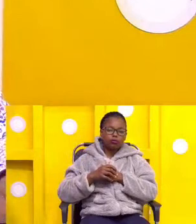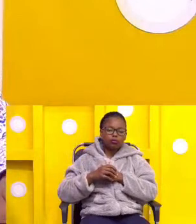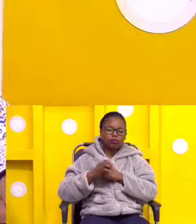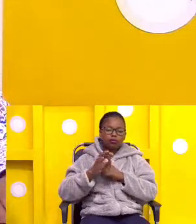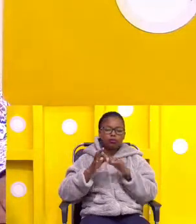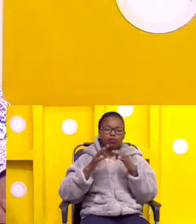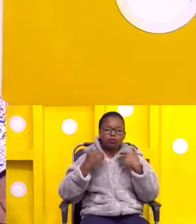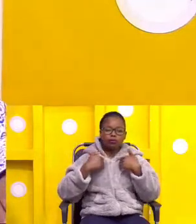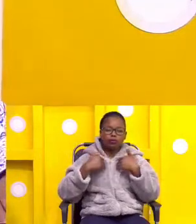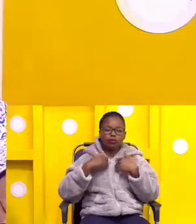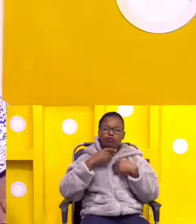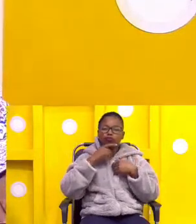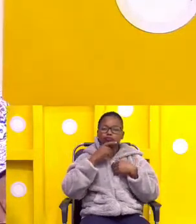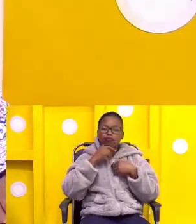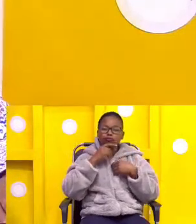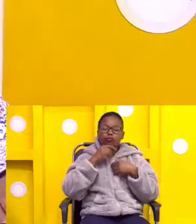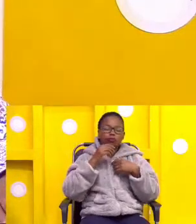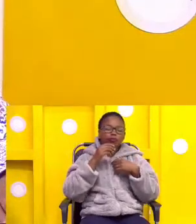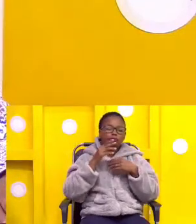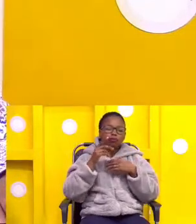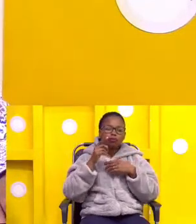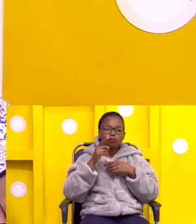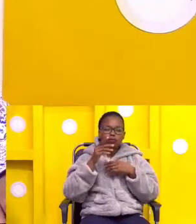handu kambuni-ini.